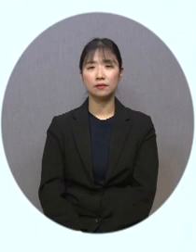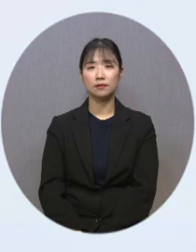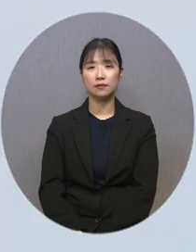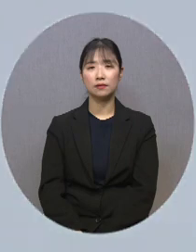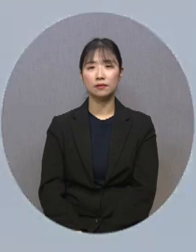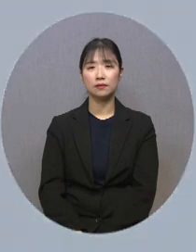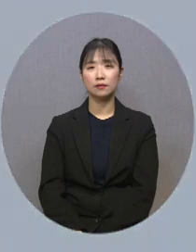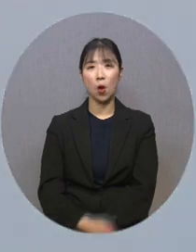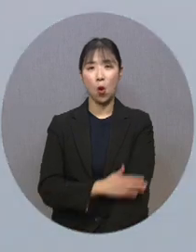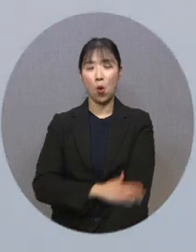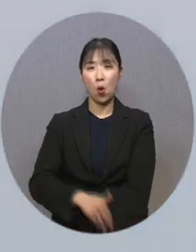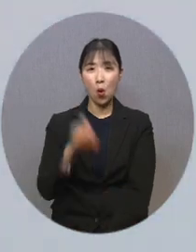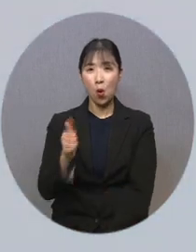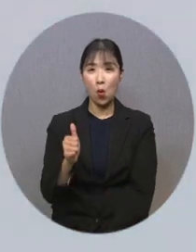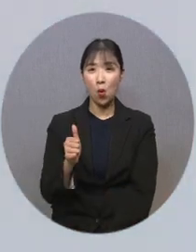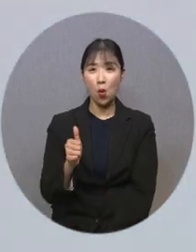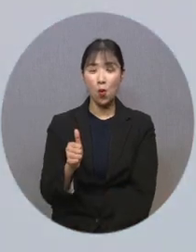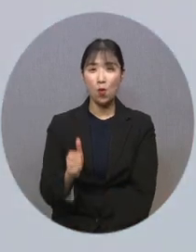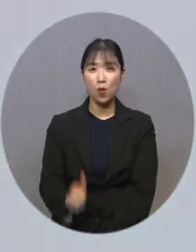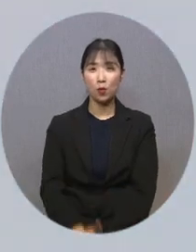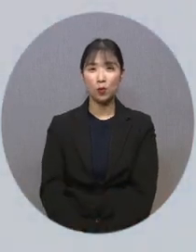아, 굿샷!